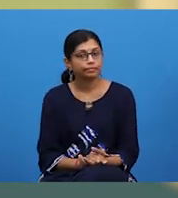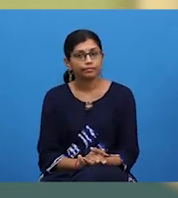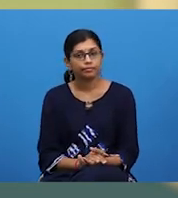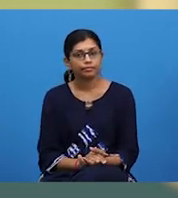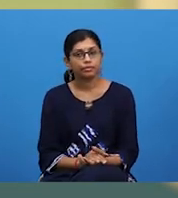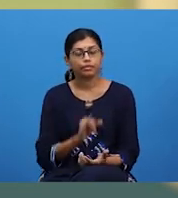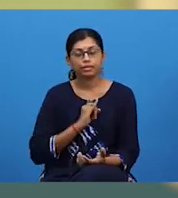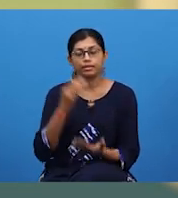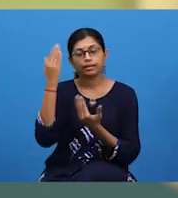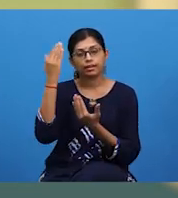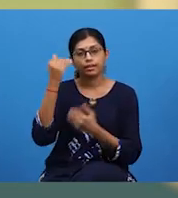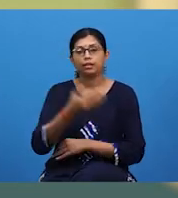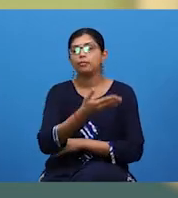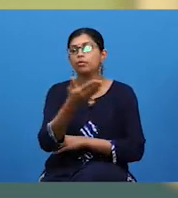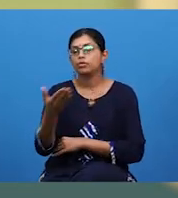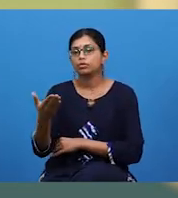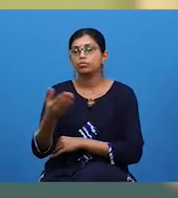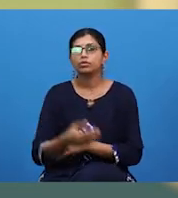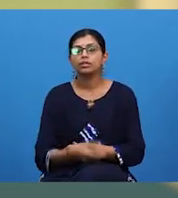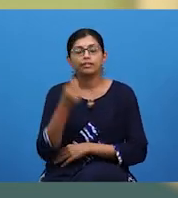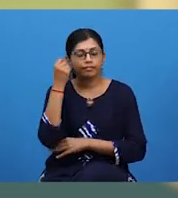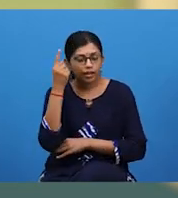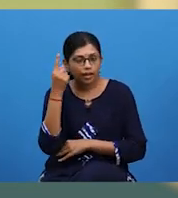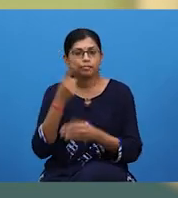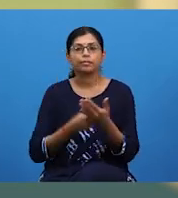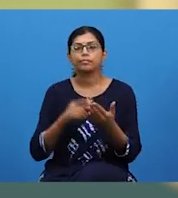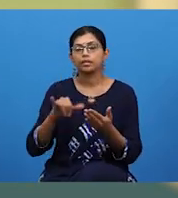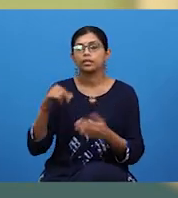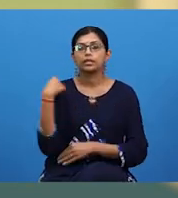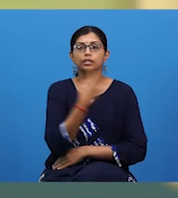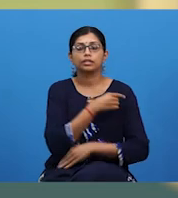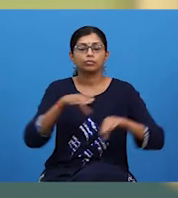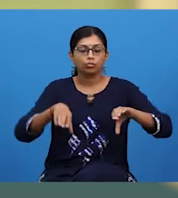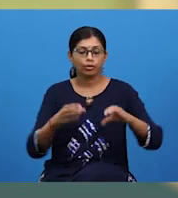Saya berharap murid-murid jelas dengan apa yang telah kita jalankan.